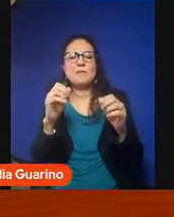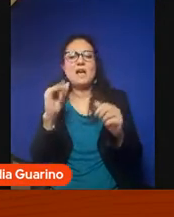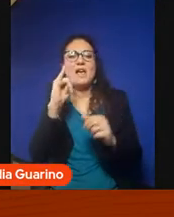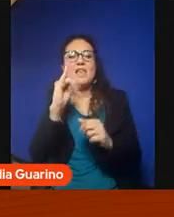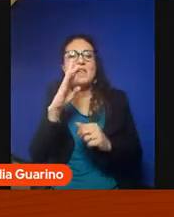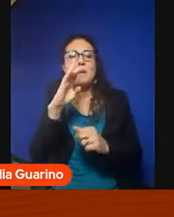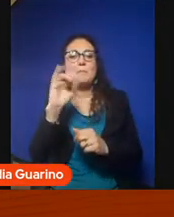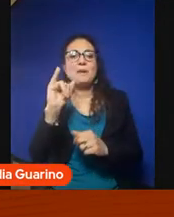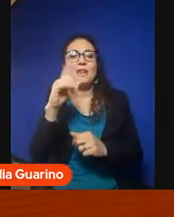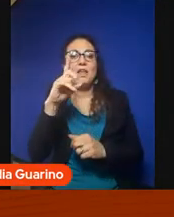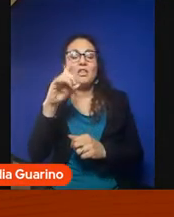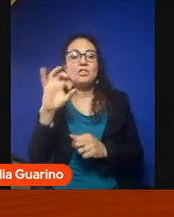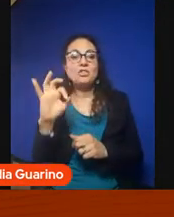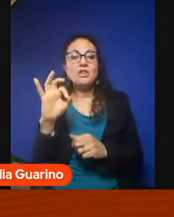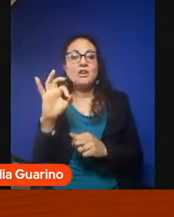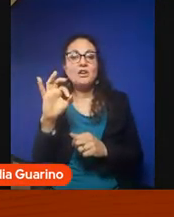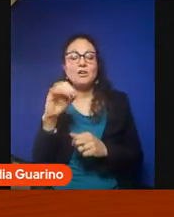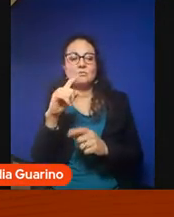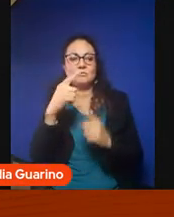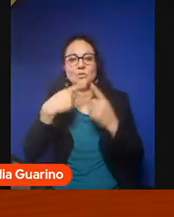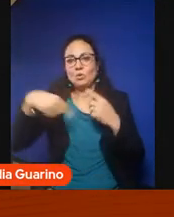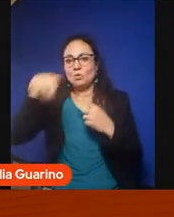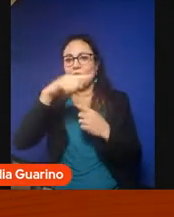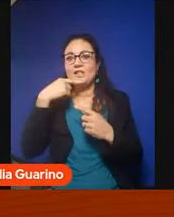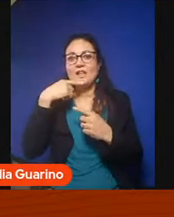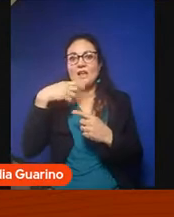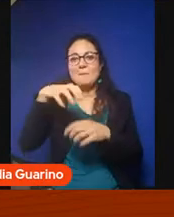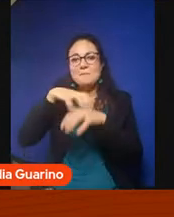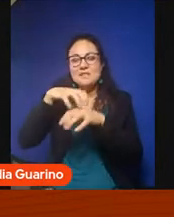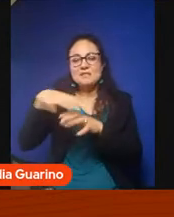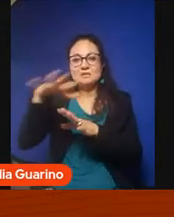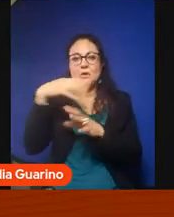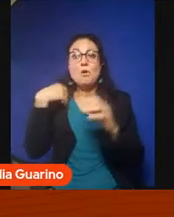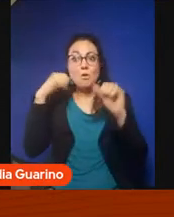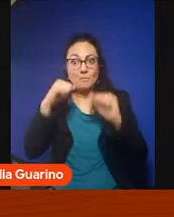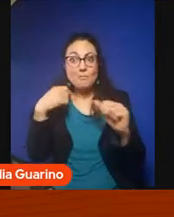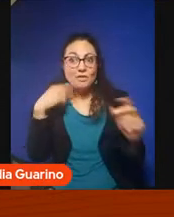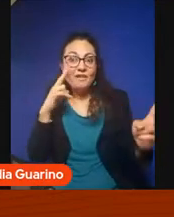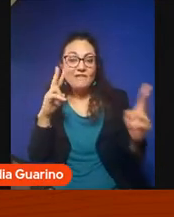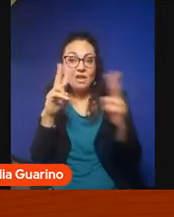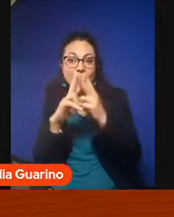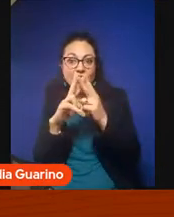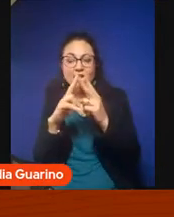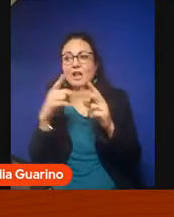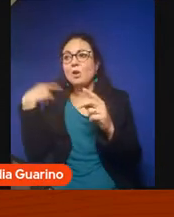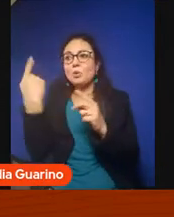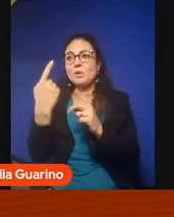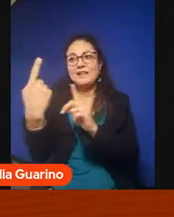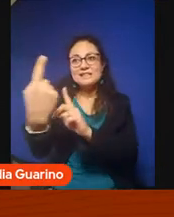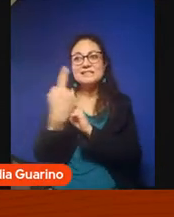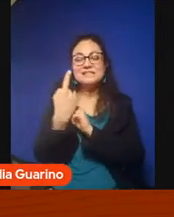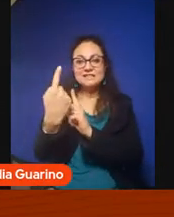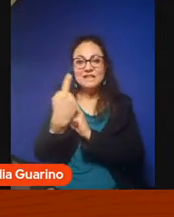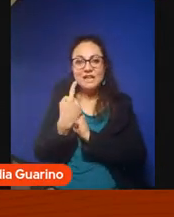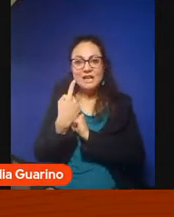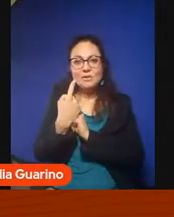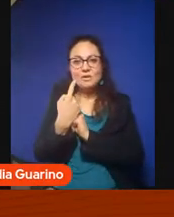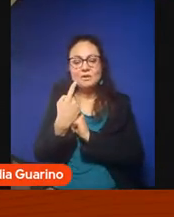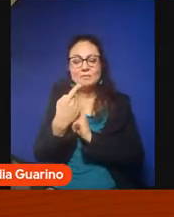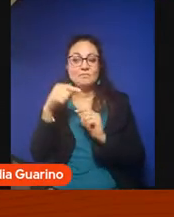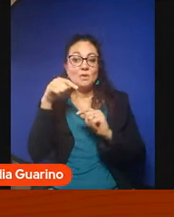ministro Giovannini e Pierluigi Sassi ci incontravamo e altri seguivano. È chiaro che quello che è